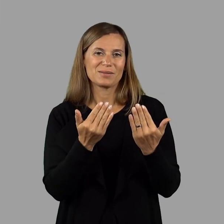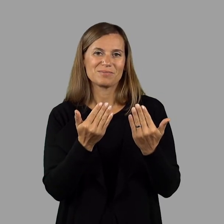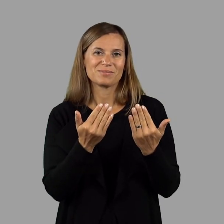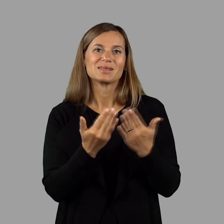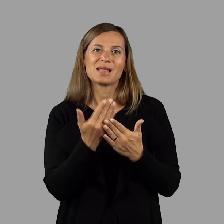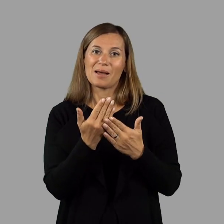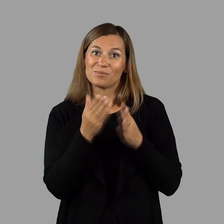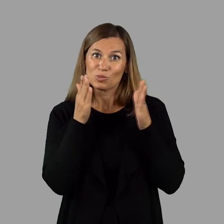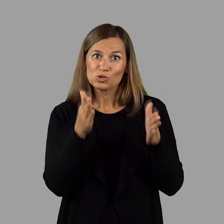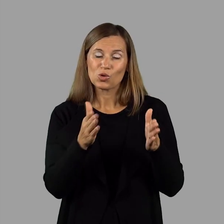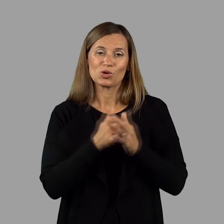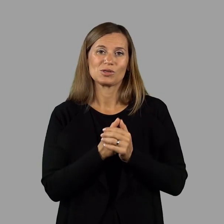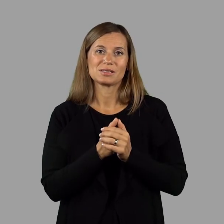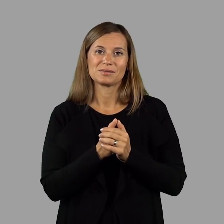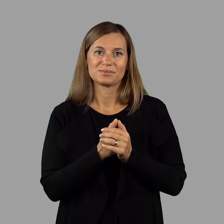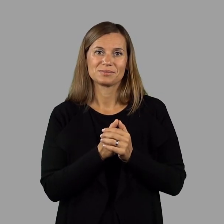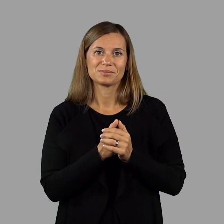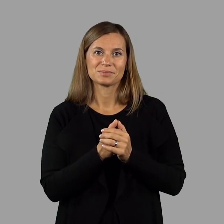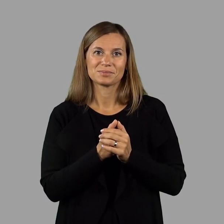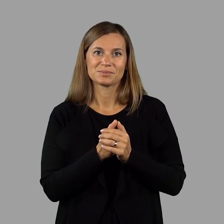za pozornost